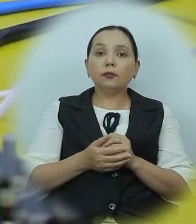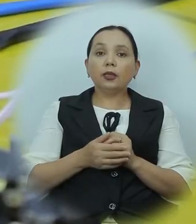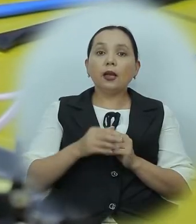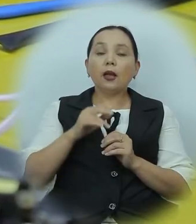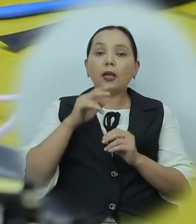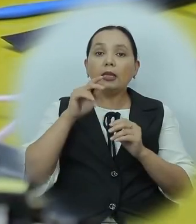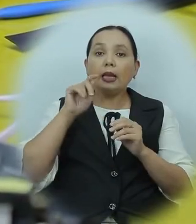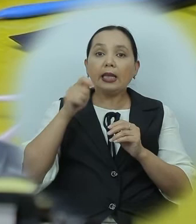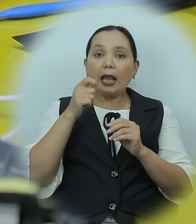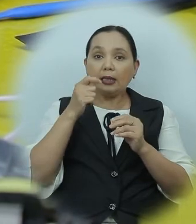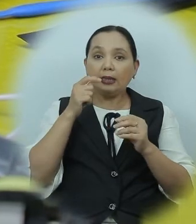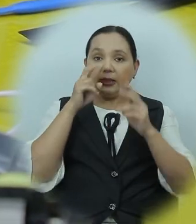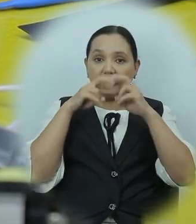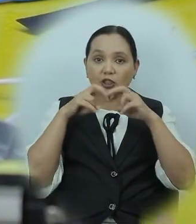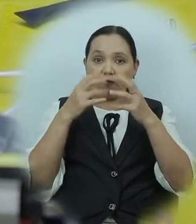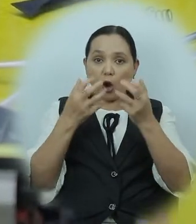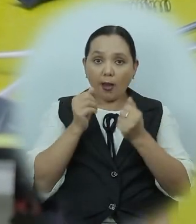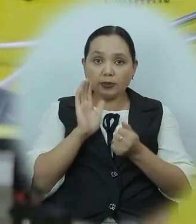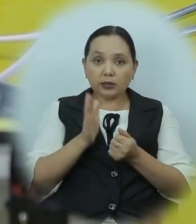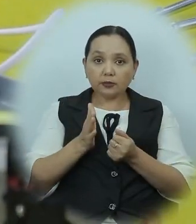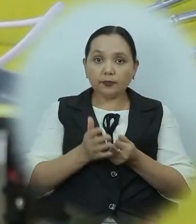kanifoldni tekshirib olamiz.